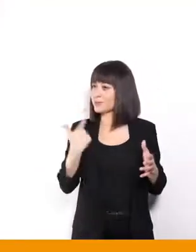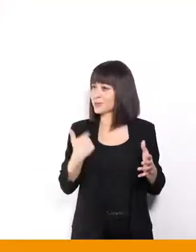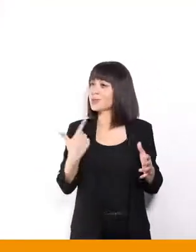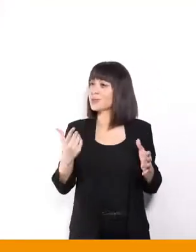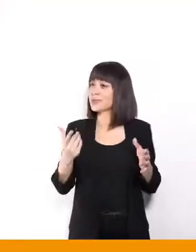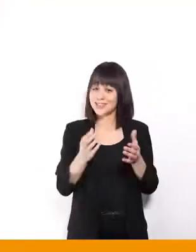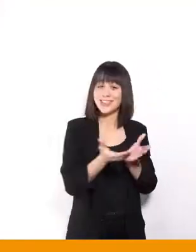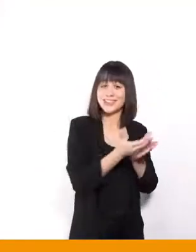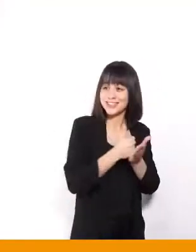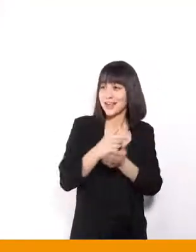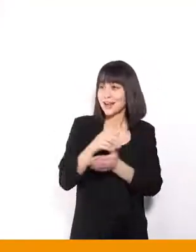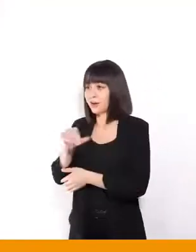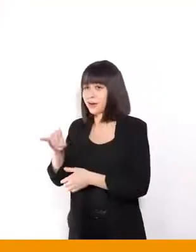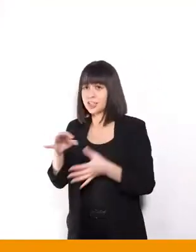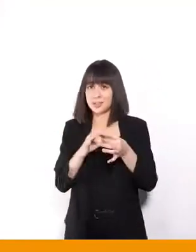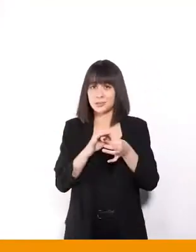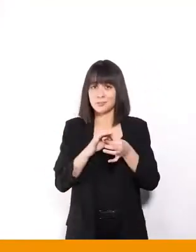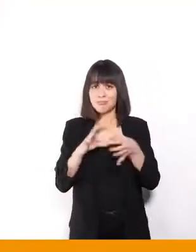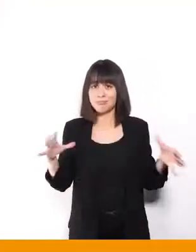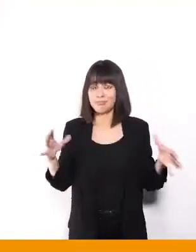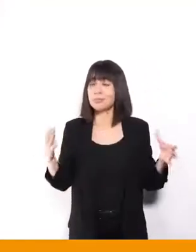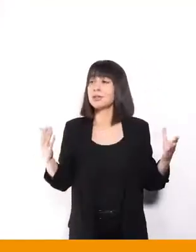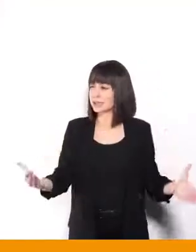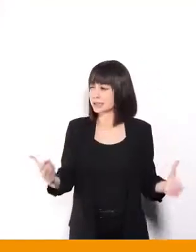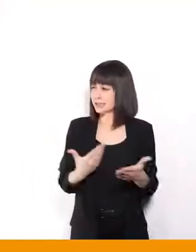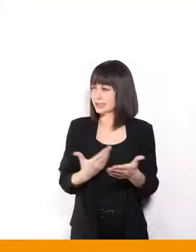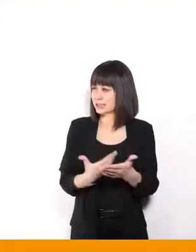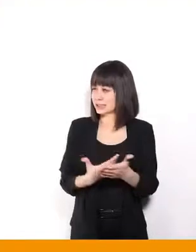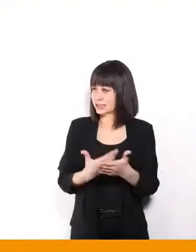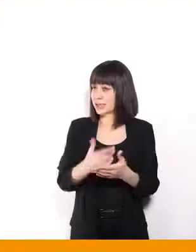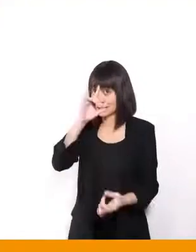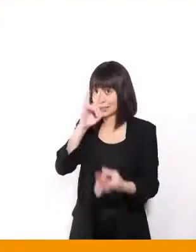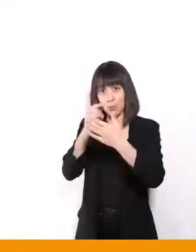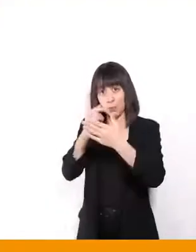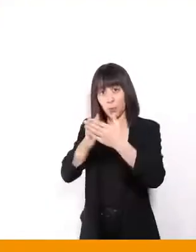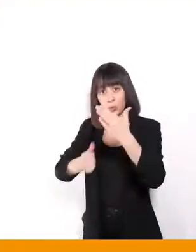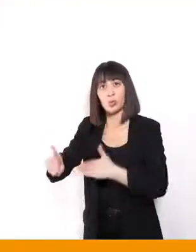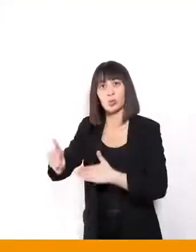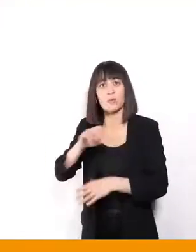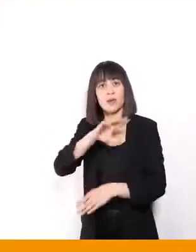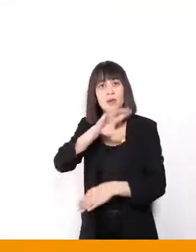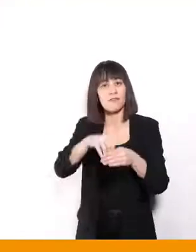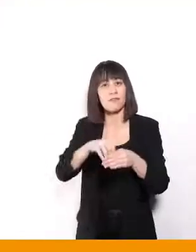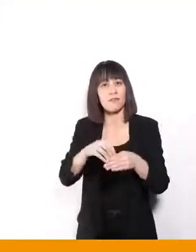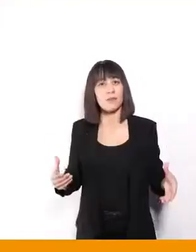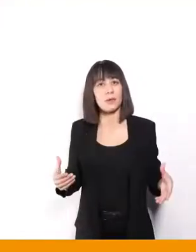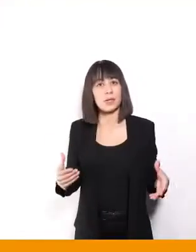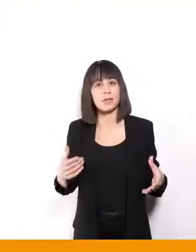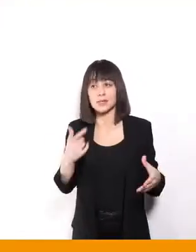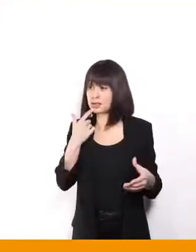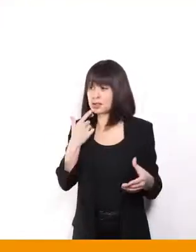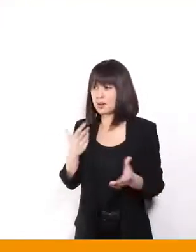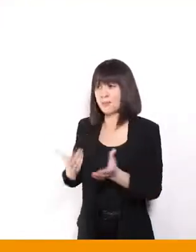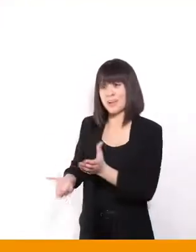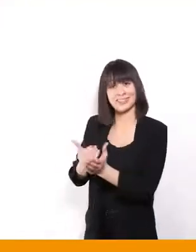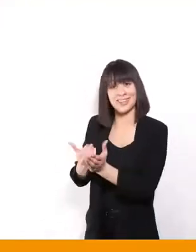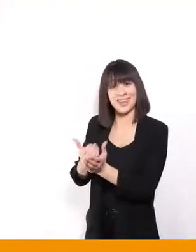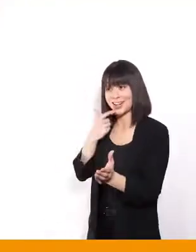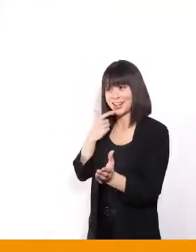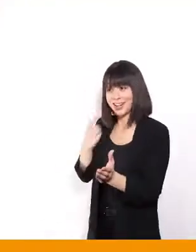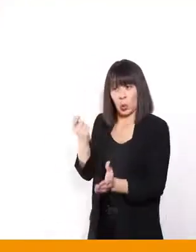très ancienne des associations et d'autonomie, mais ne règle pas tout le sujet des ressources des personnes handicapées.